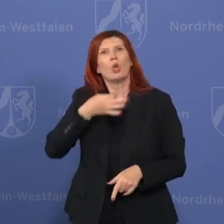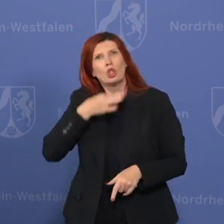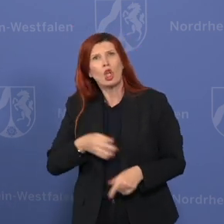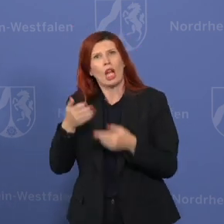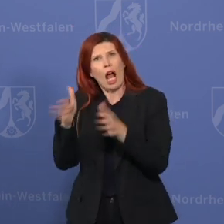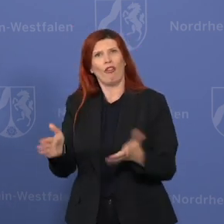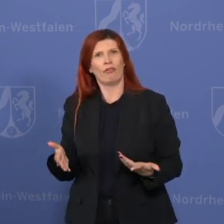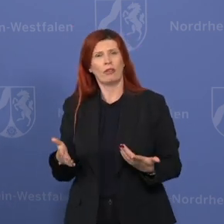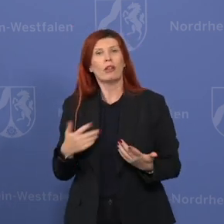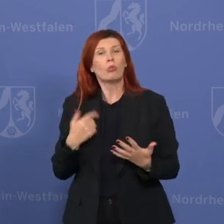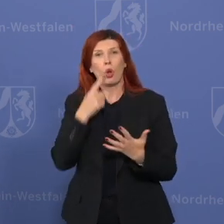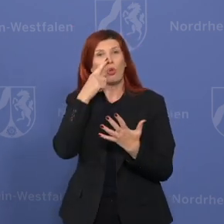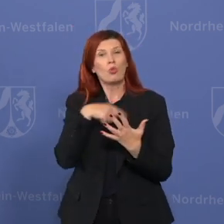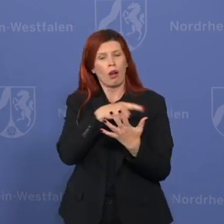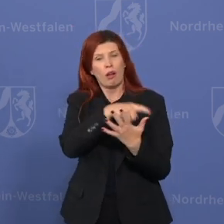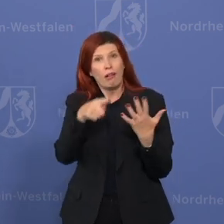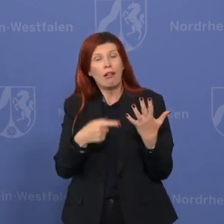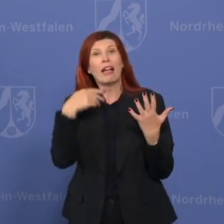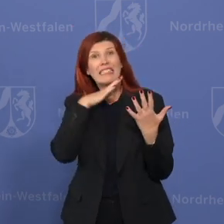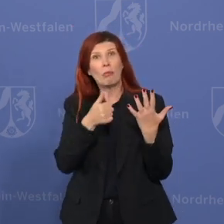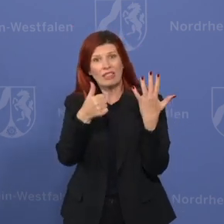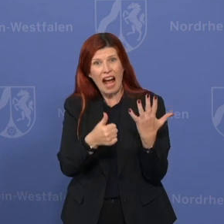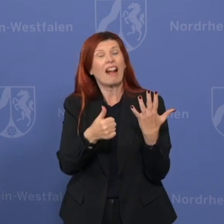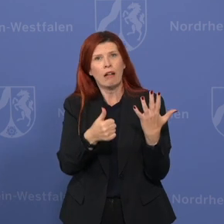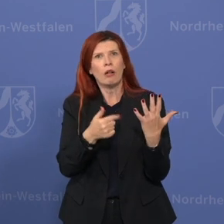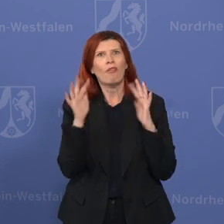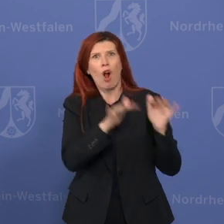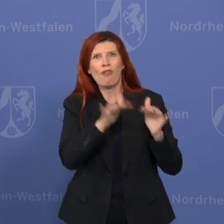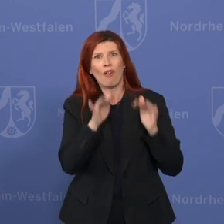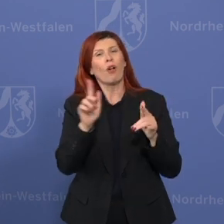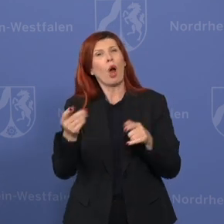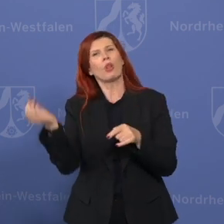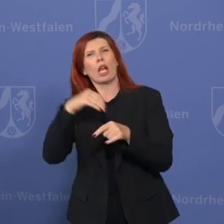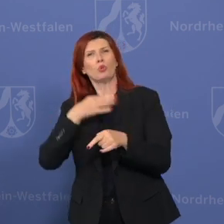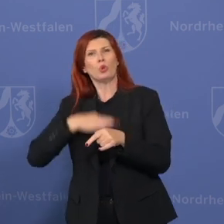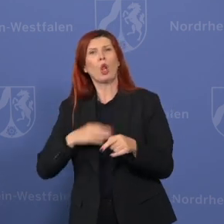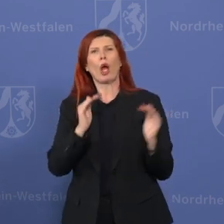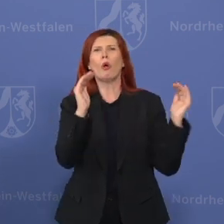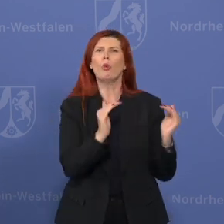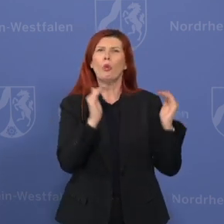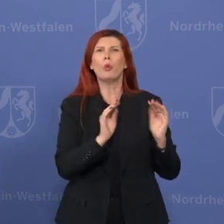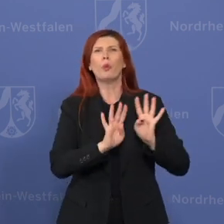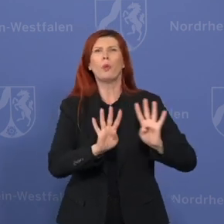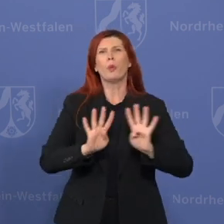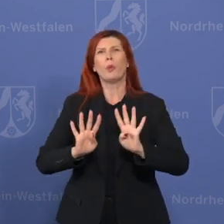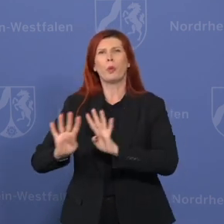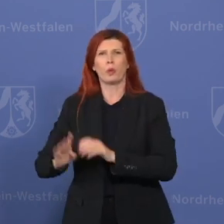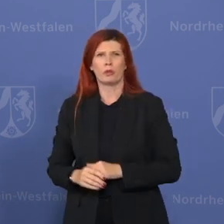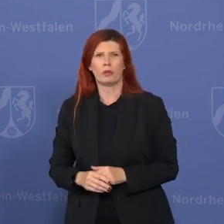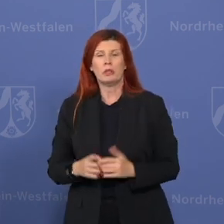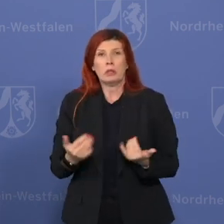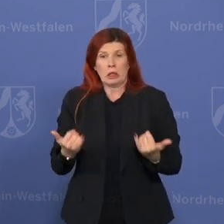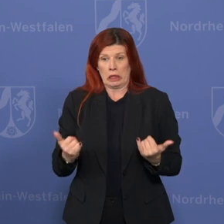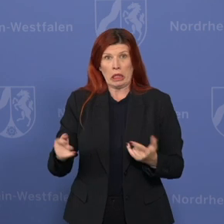zu können. Das ist unterschiedlich in Anspruch genommen worden. Was übers Jahr jetzt natürlich diskutiert wird, ich finde nicht